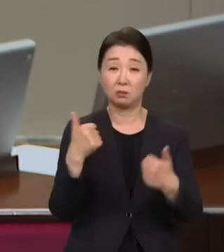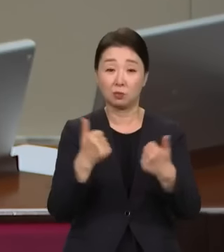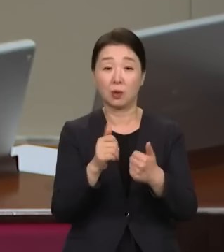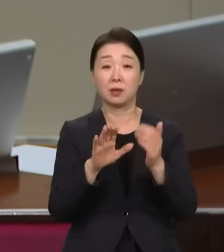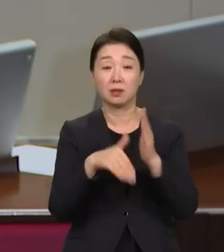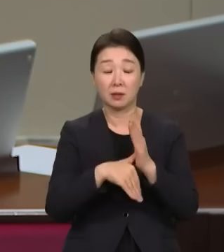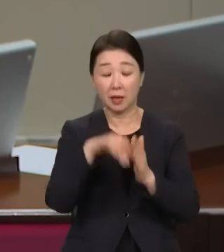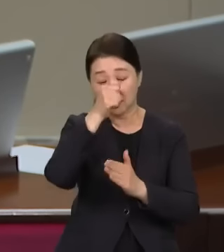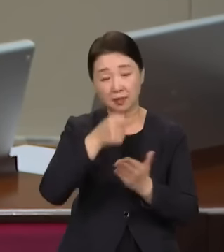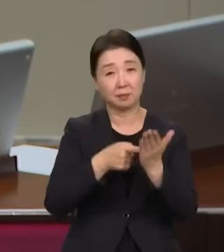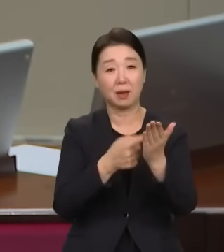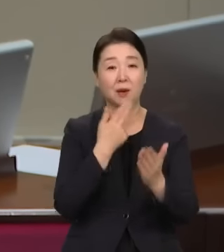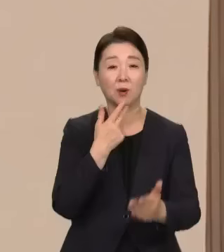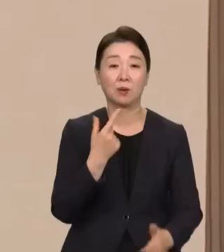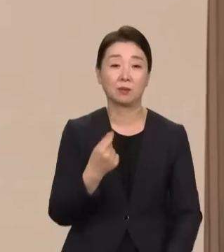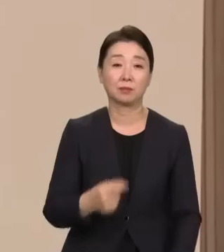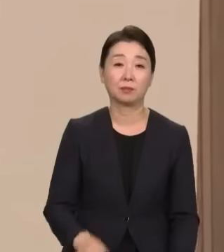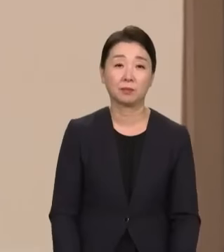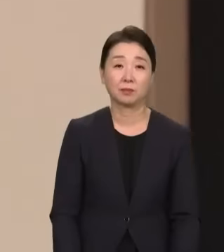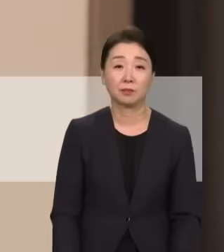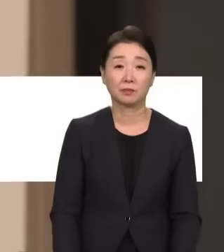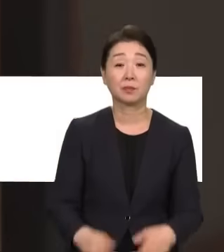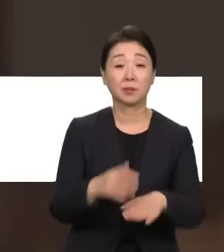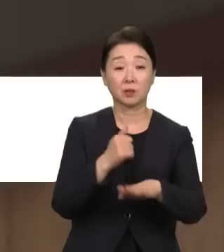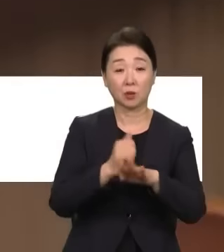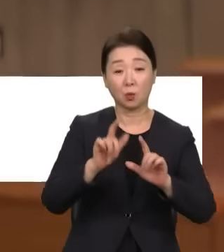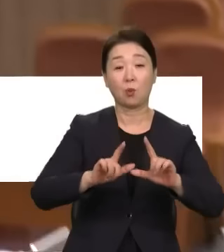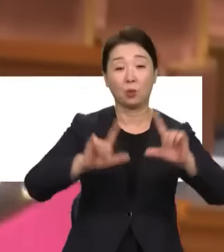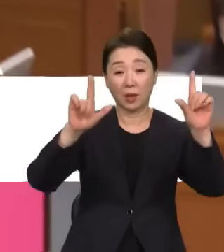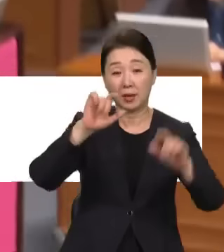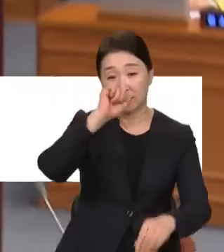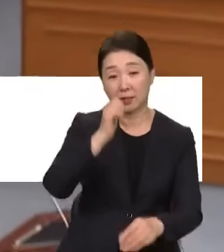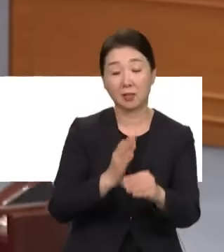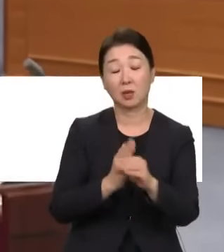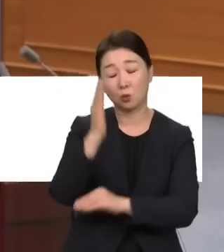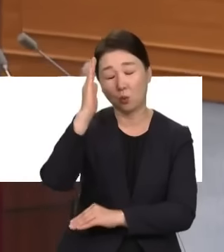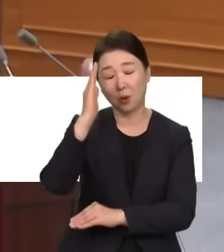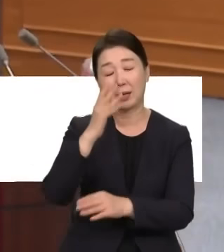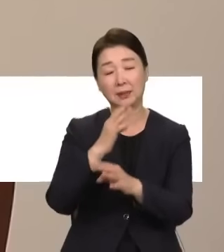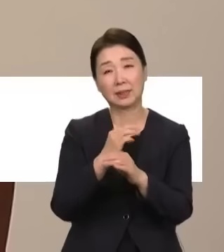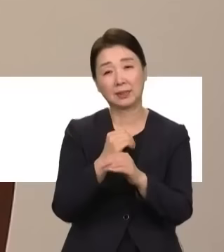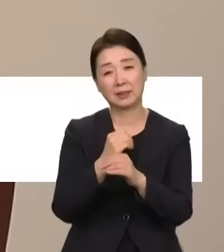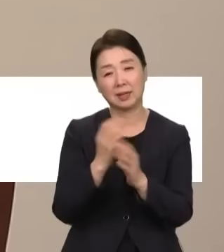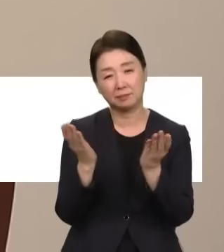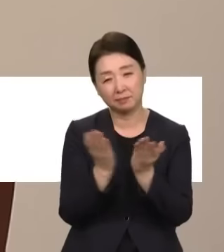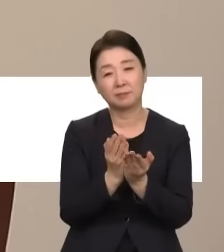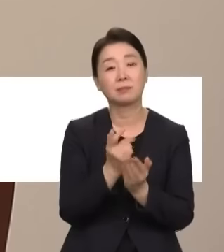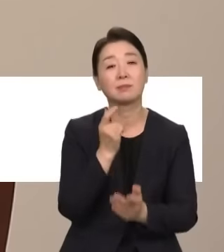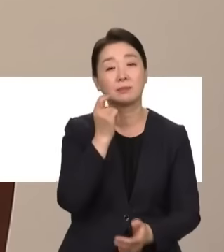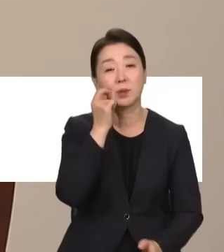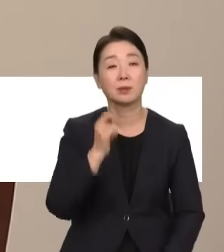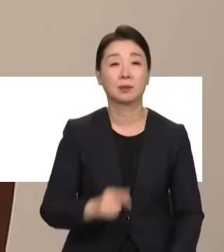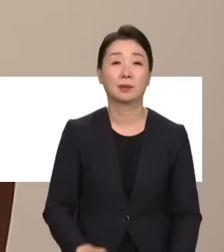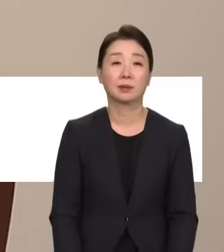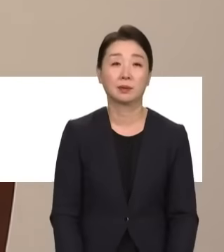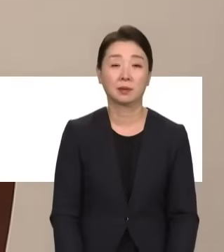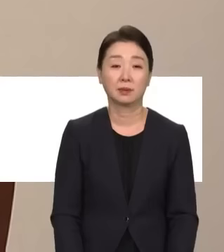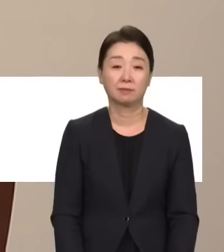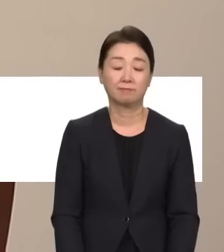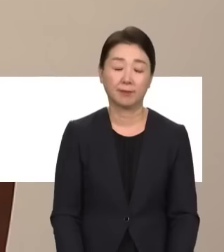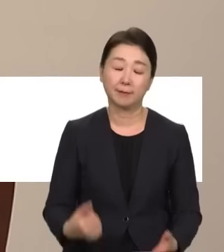예산안을 상정하지 않았습니다. 결국 올해도 예산안 통과를 기일을 맞추지 못했습니다.